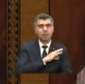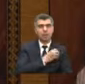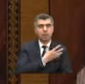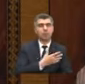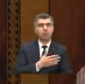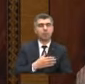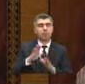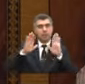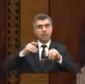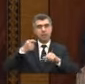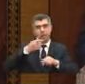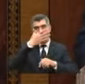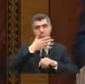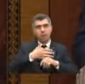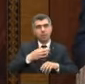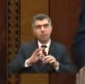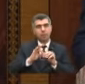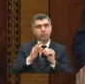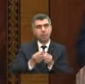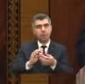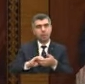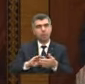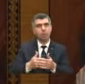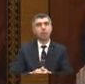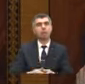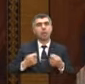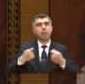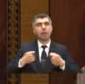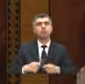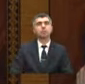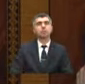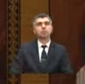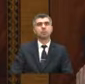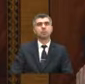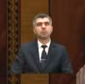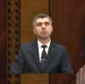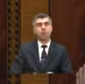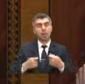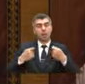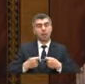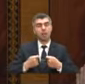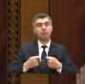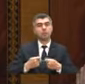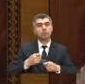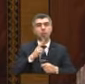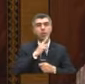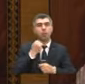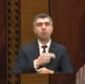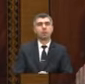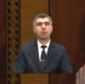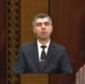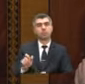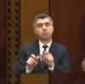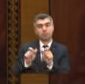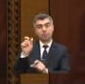الصلاة والسلام على سيدنا محمد وعلى آله وصحبه. سيد الرئيس، سيد رئيس الحكومة، سيدات